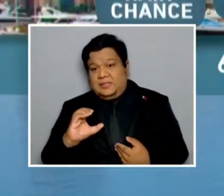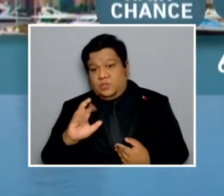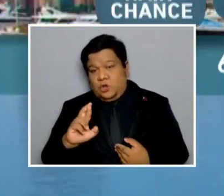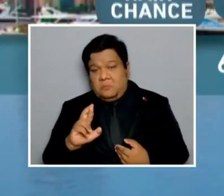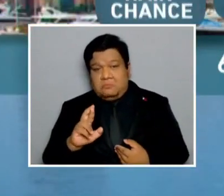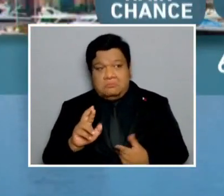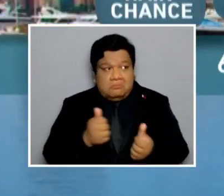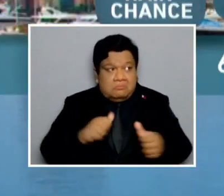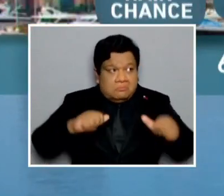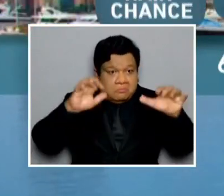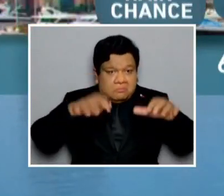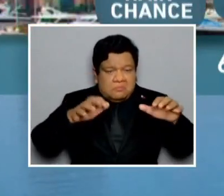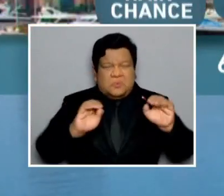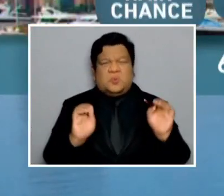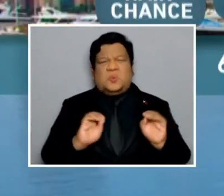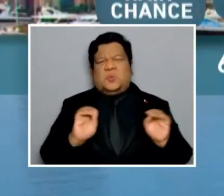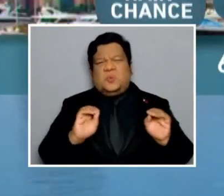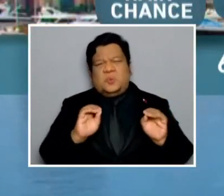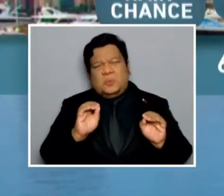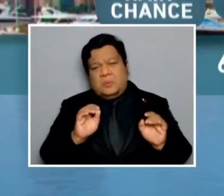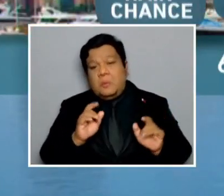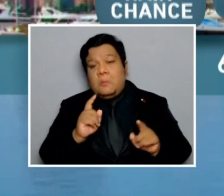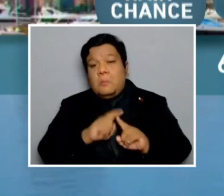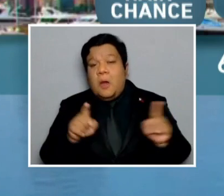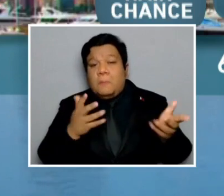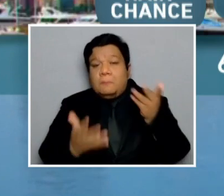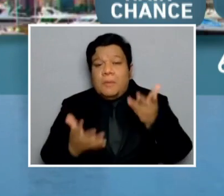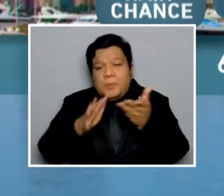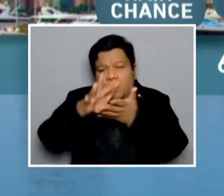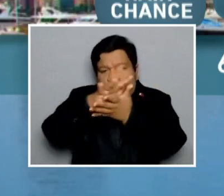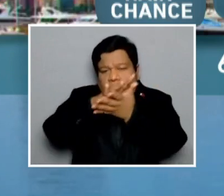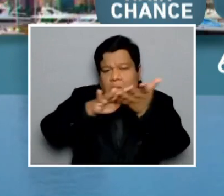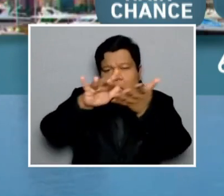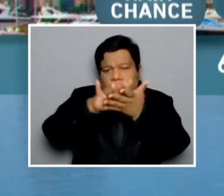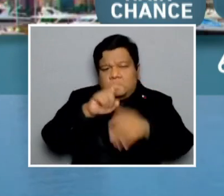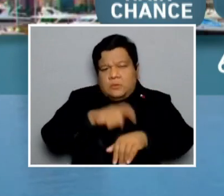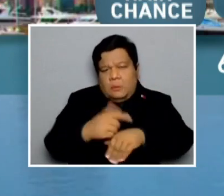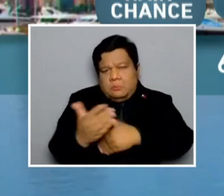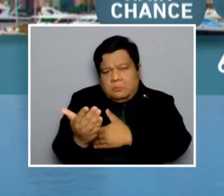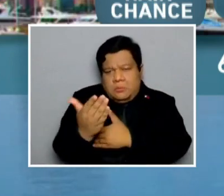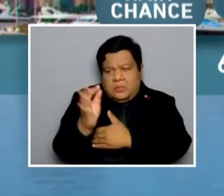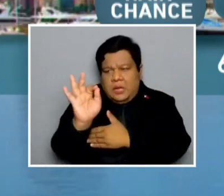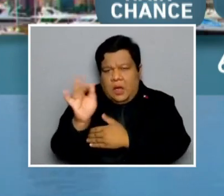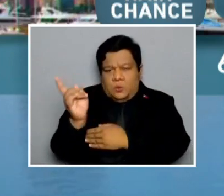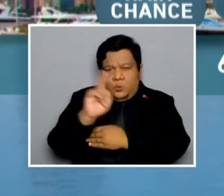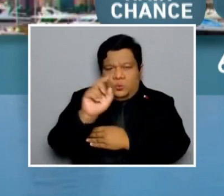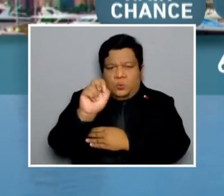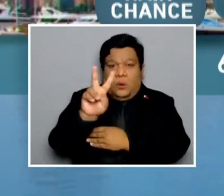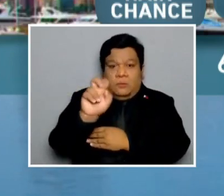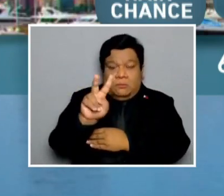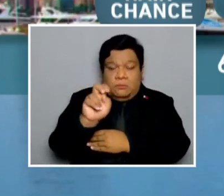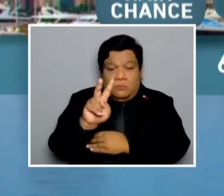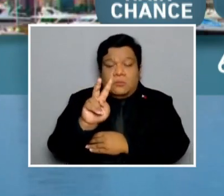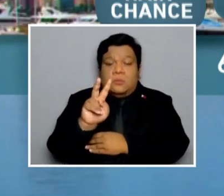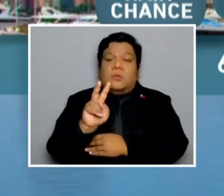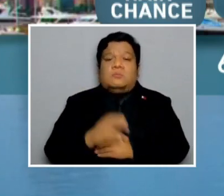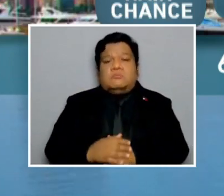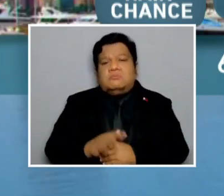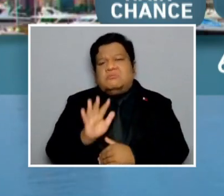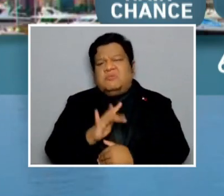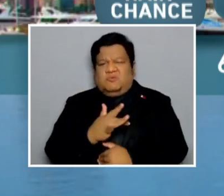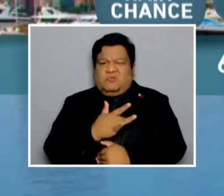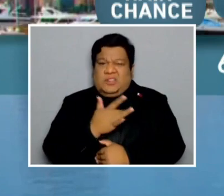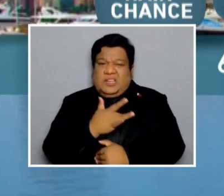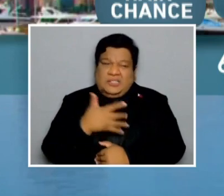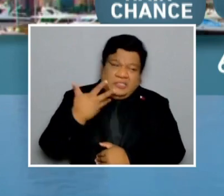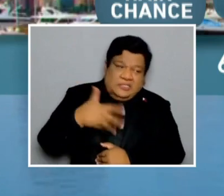pag-ulan pero asahan po ang mga pag-uulap bandang alas 9 ng umaga hanggang alas 12 ng tanghali at aabot sa 38 at 39 degrees